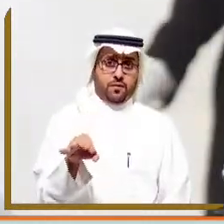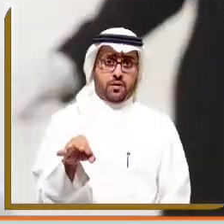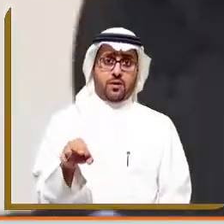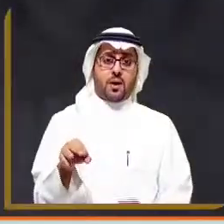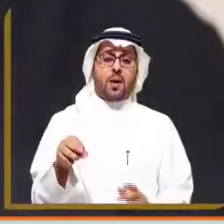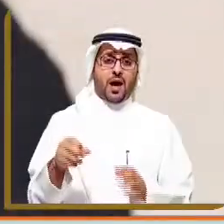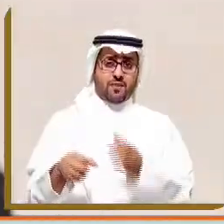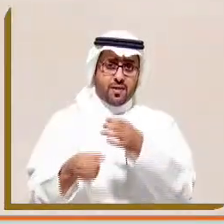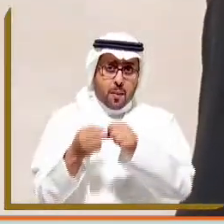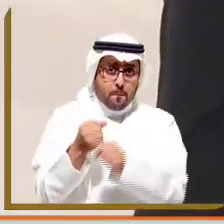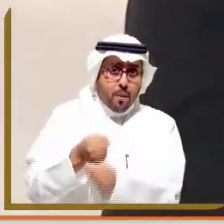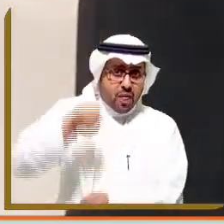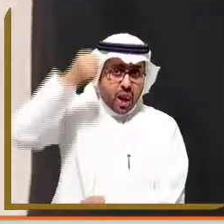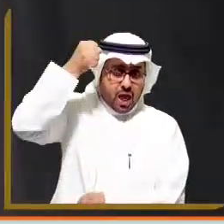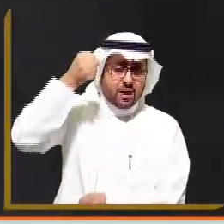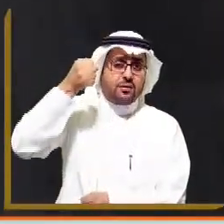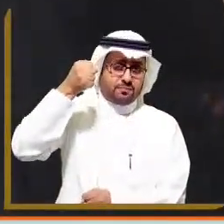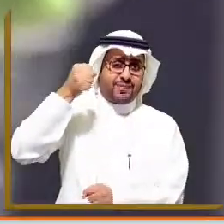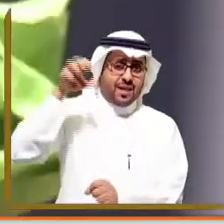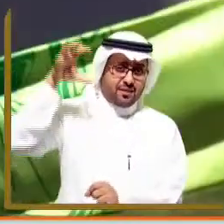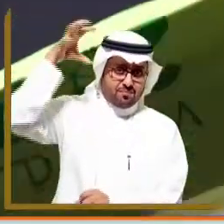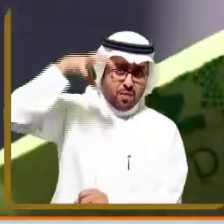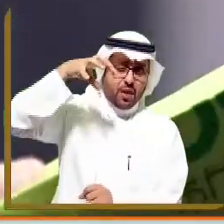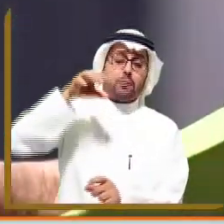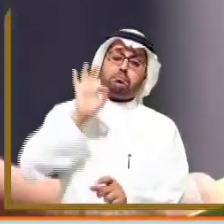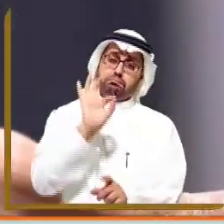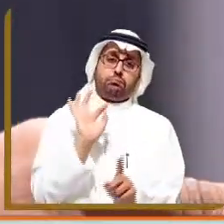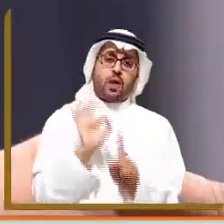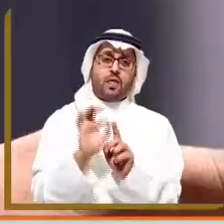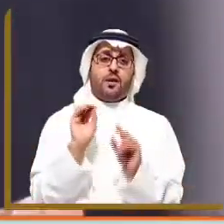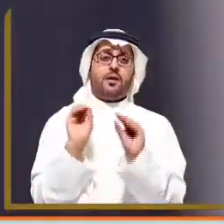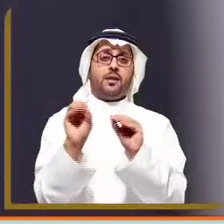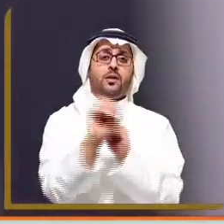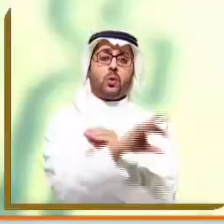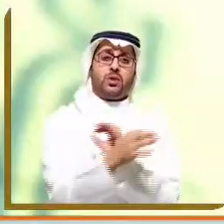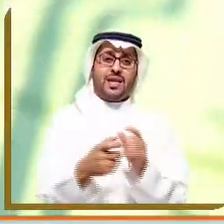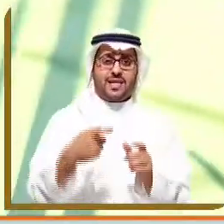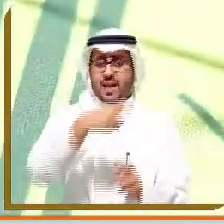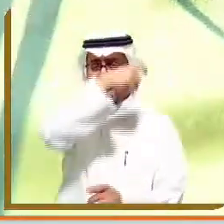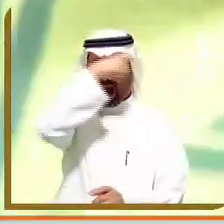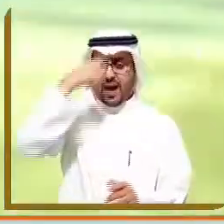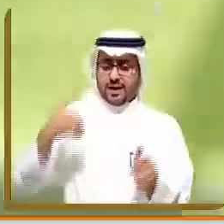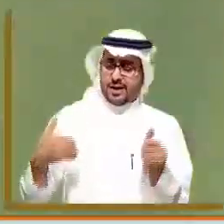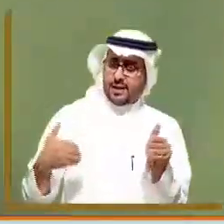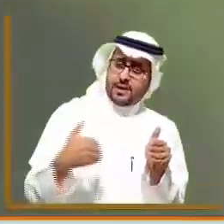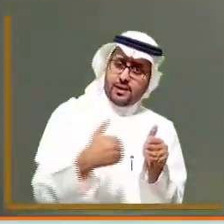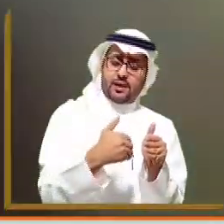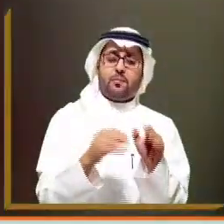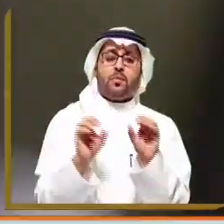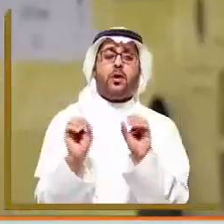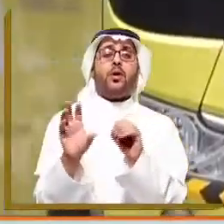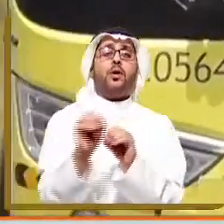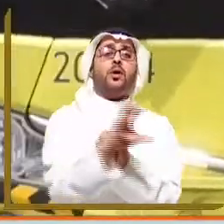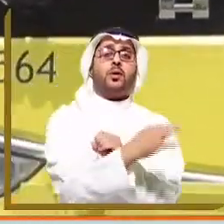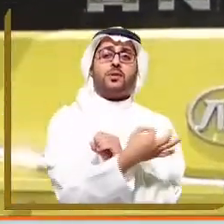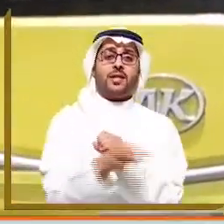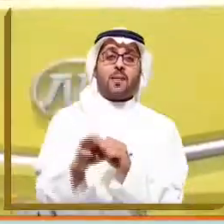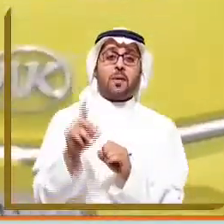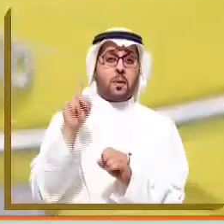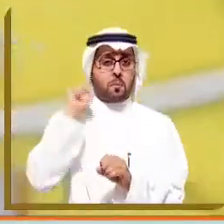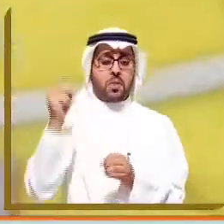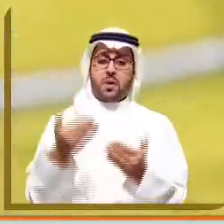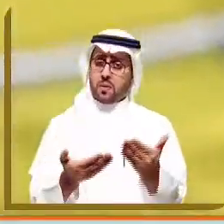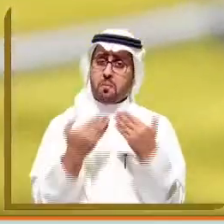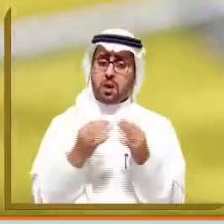الحرام، وتأتي في إطار رسالة الوزارة وأهدافها العامة، وتماشيا مع توجيهات ولاة الأمر التي